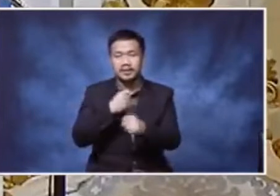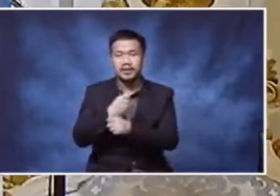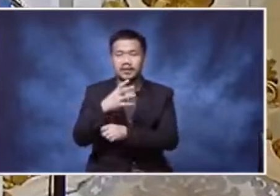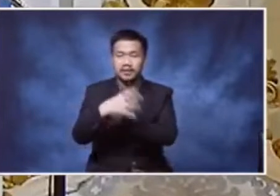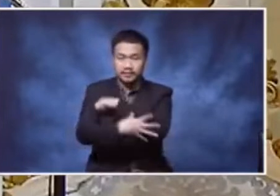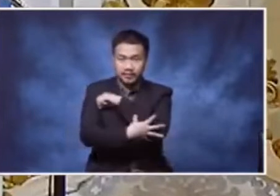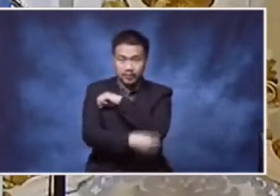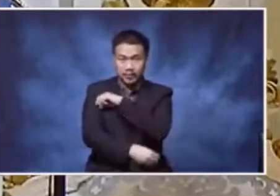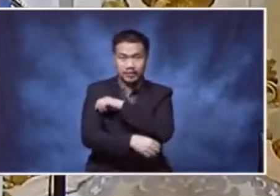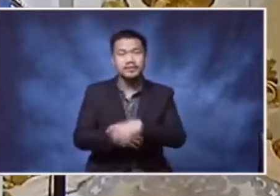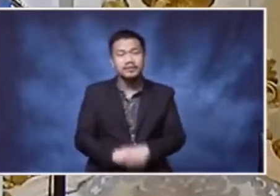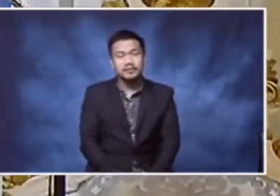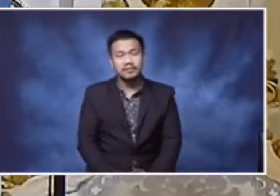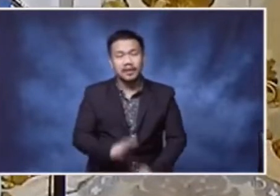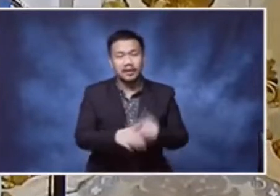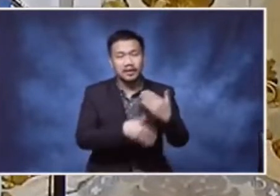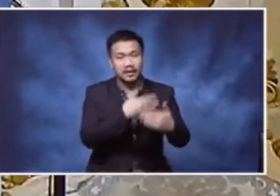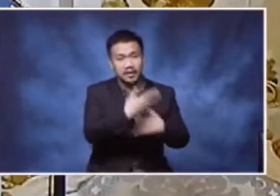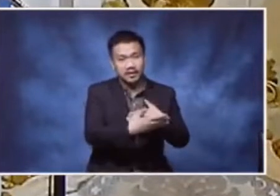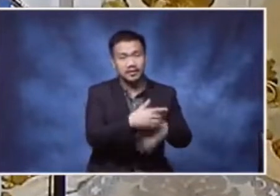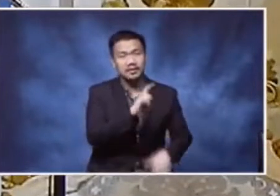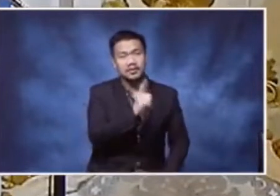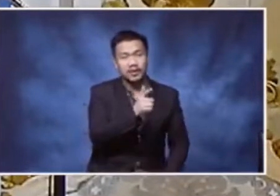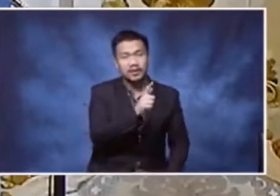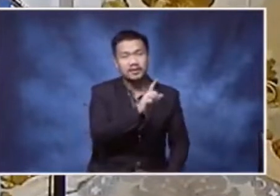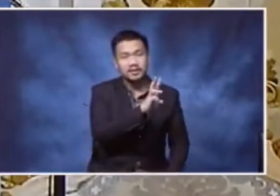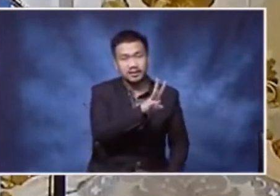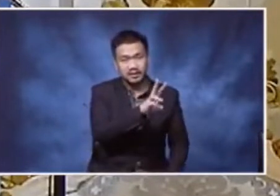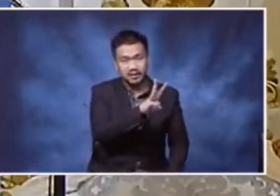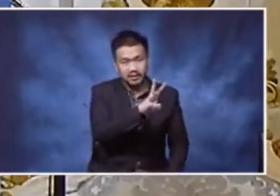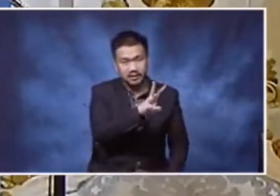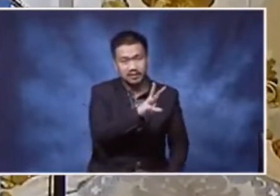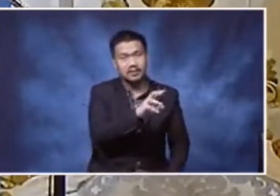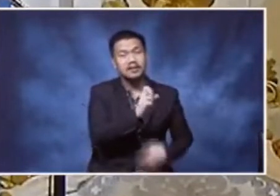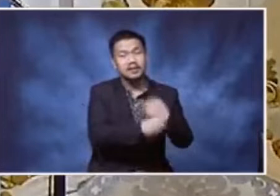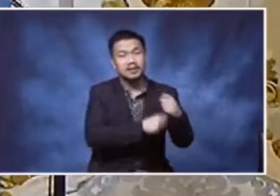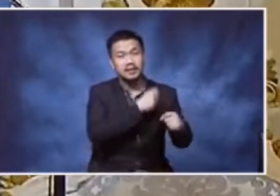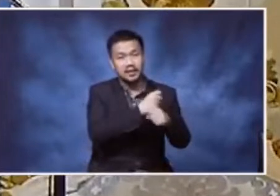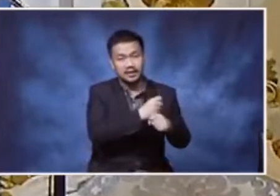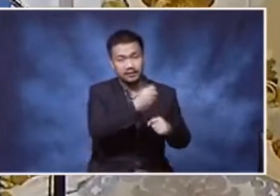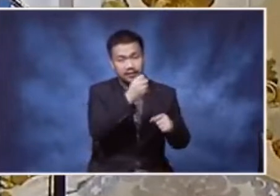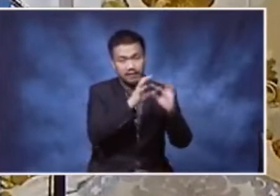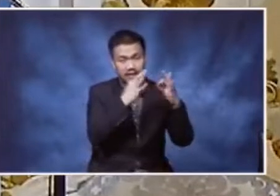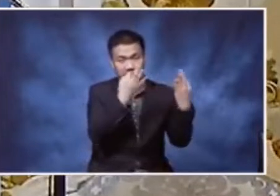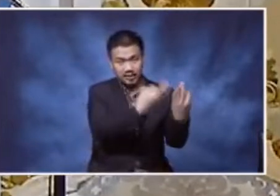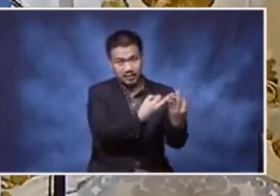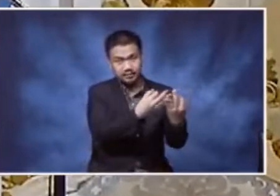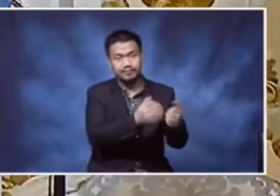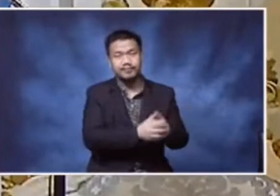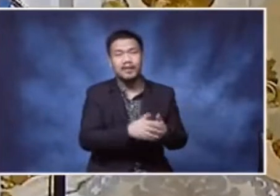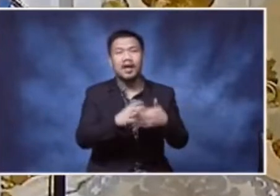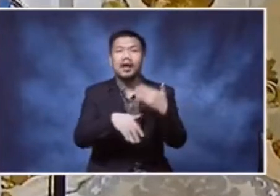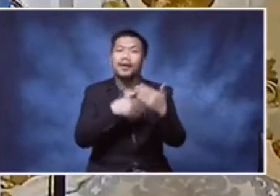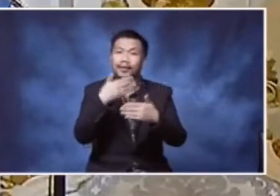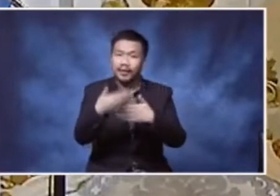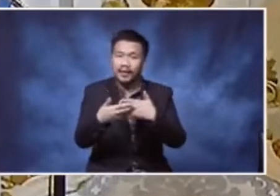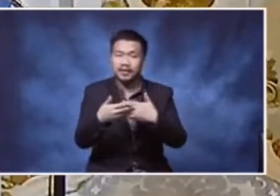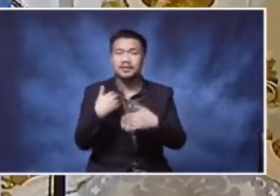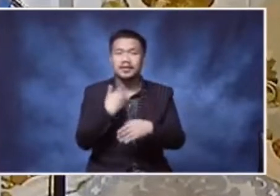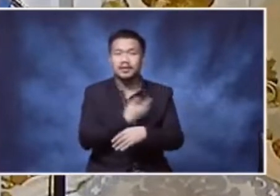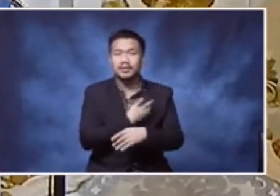Poor. Sunod, yung paksa natin ng 2016, Year of the Family. Tapos yung